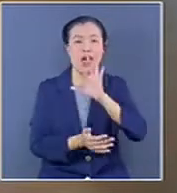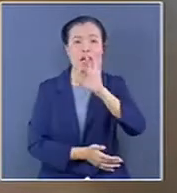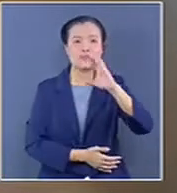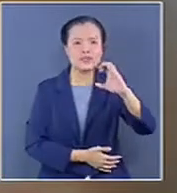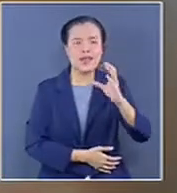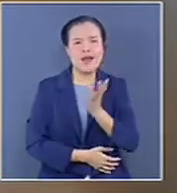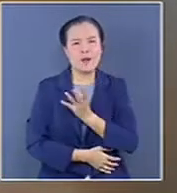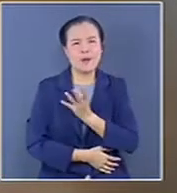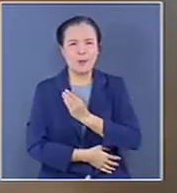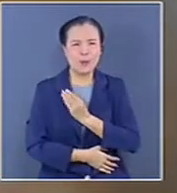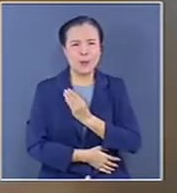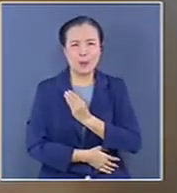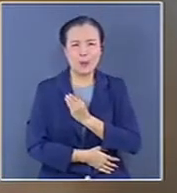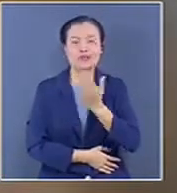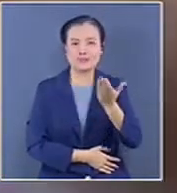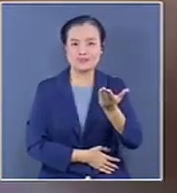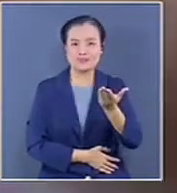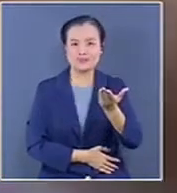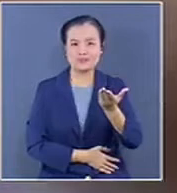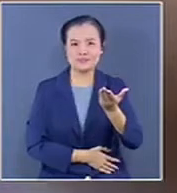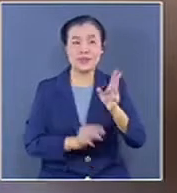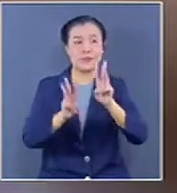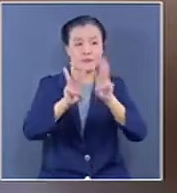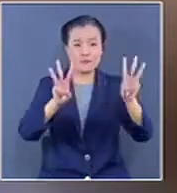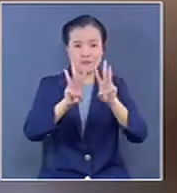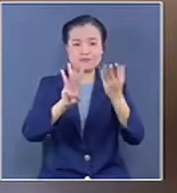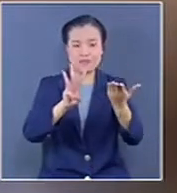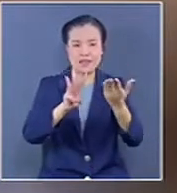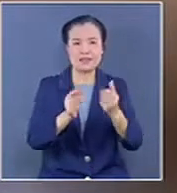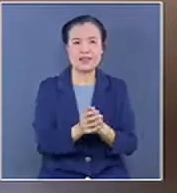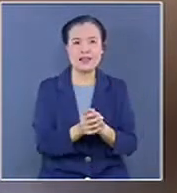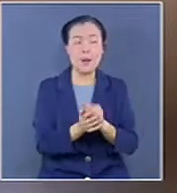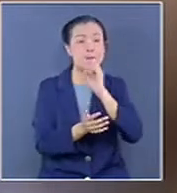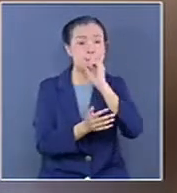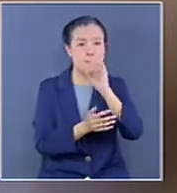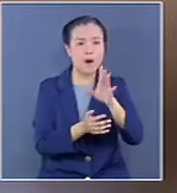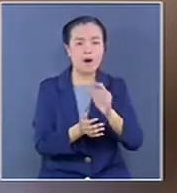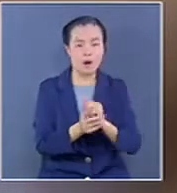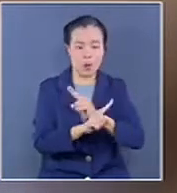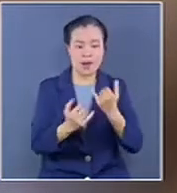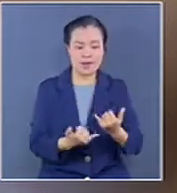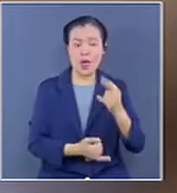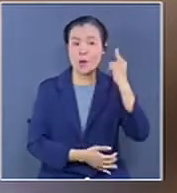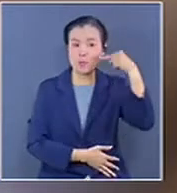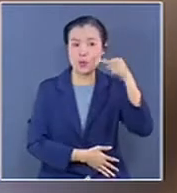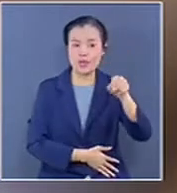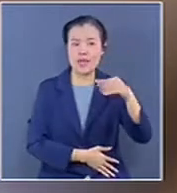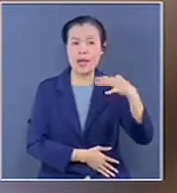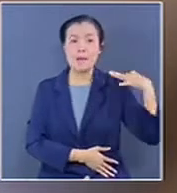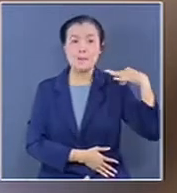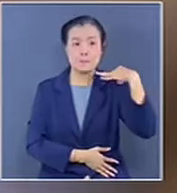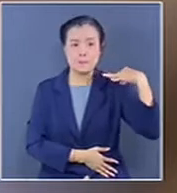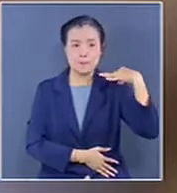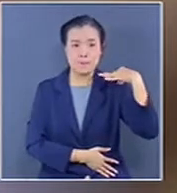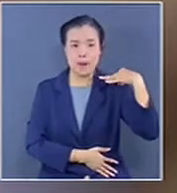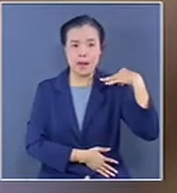คนยังตื่นเต้นซึ่งล่าสุดในเพจ Etonai Music Identities ก็ได้เปิดเผยว่าวันนี้น้องแองจี้เตรียมโชว์เดินแบบใน